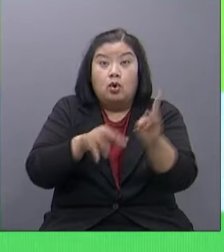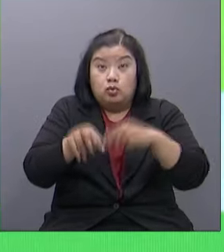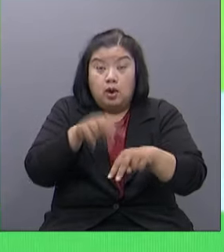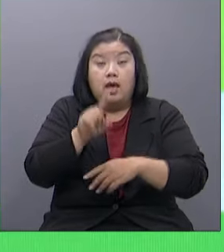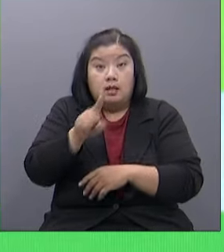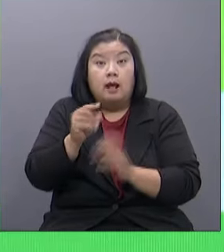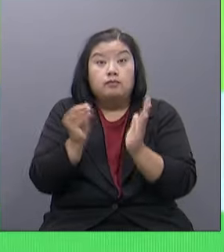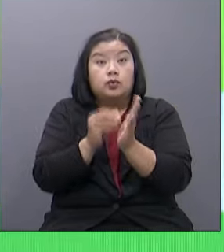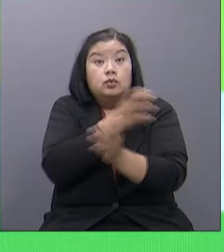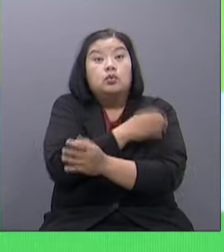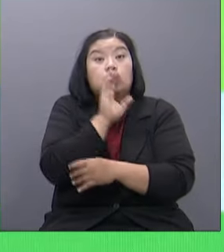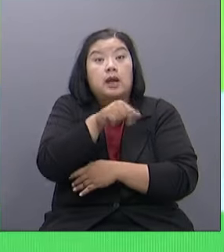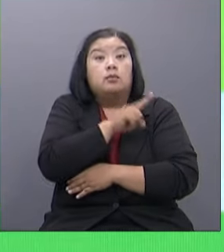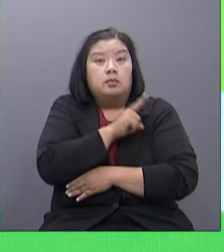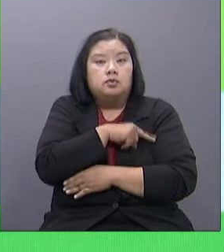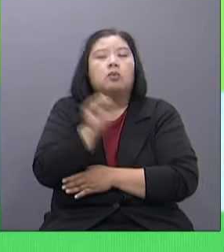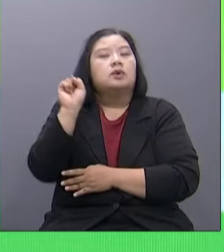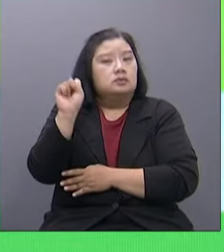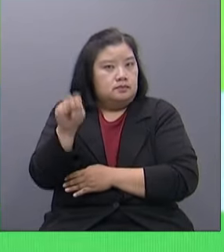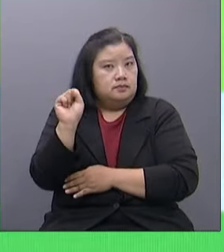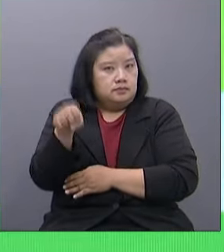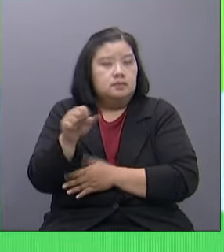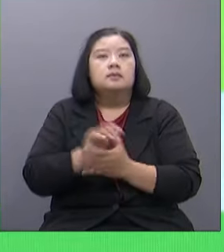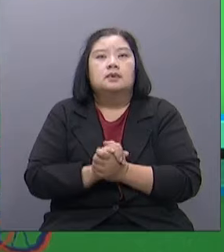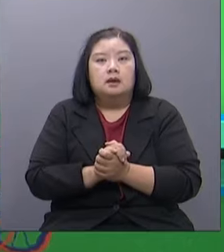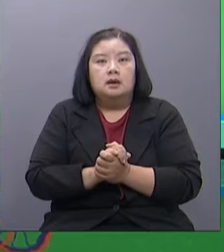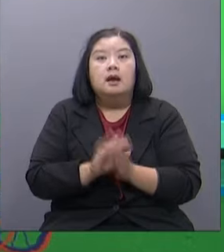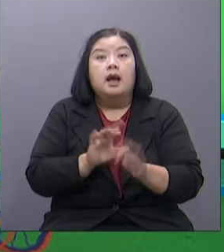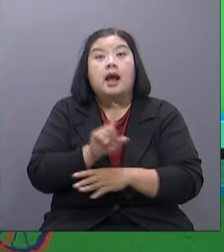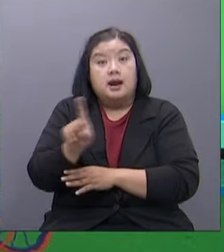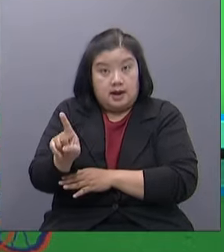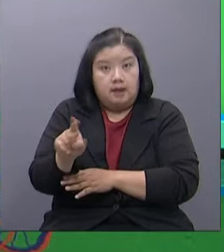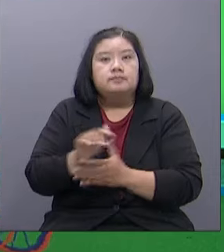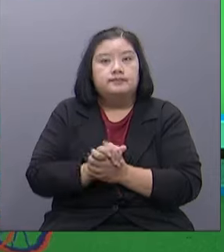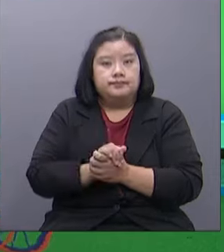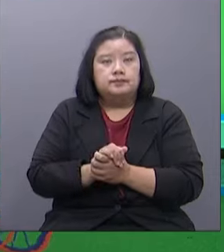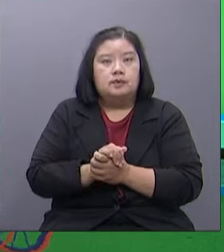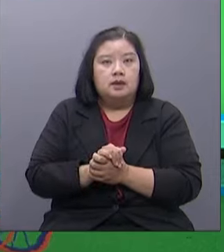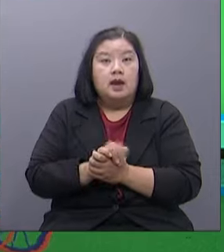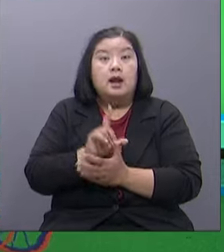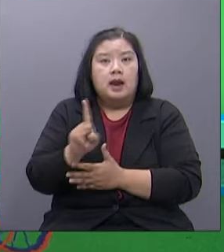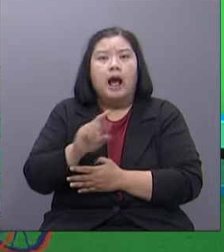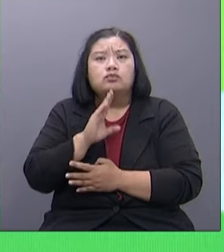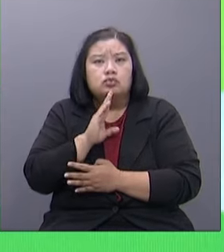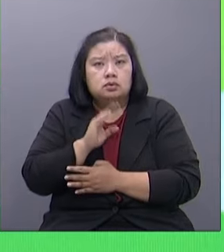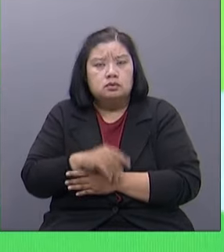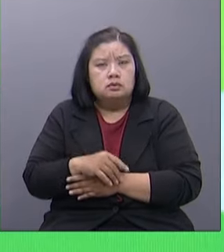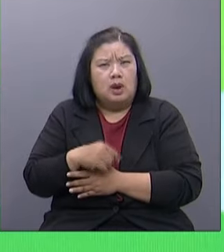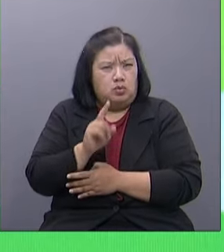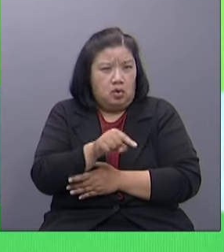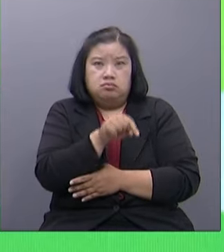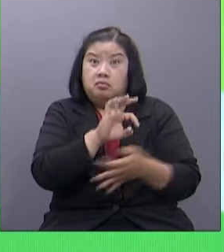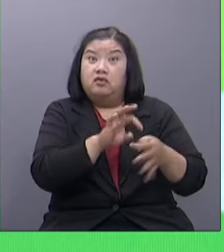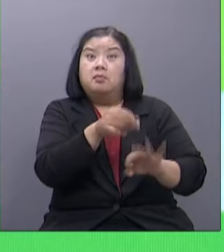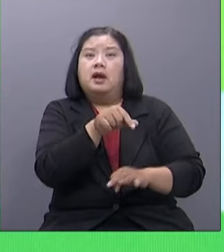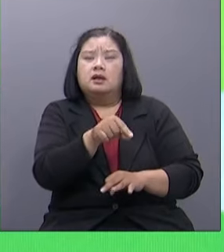เป็นผู้ที่เป็นเจ้าภาพในการดูแลด้วยนะคะอ่ะกลับมาถามทางอาจารย์บัณฑิตอีกนิดนึงนะคะเรื่องของการป้องกันเหตุอัคคีภัยหรือว่า